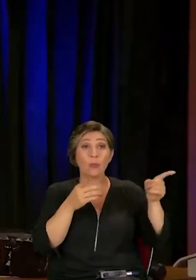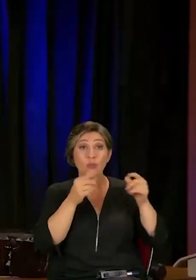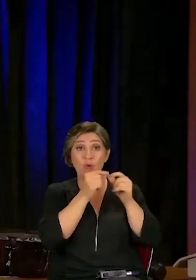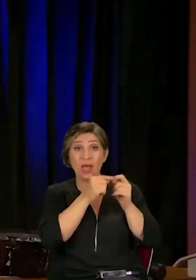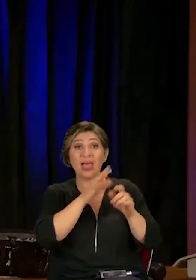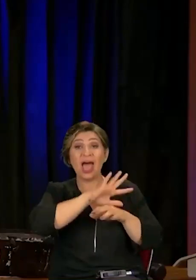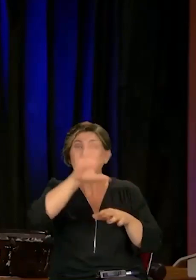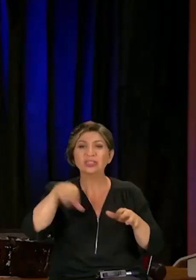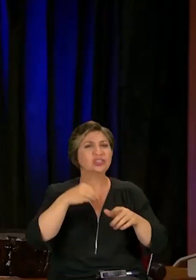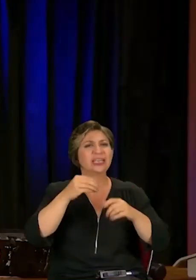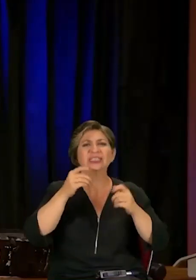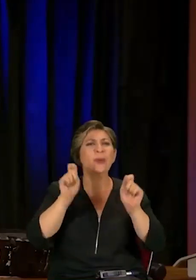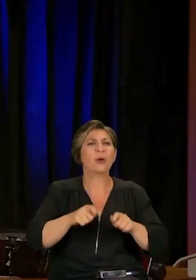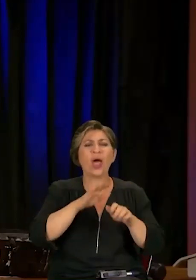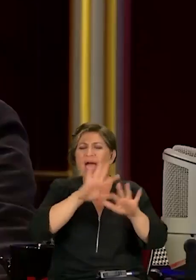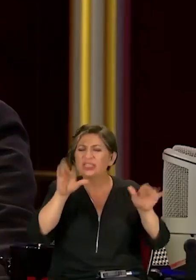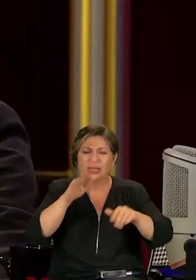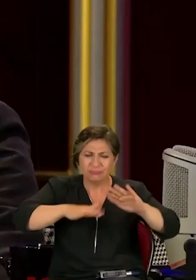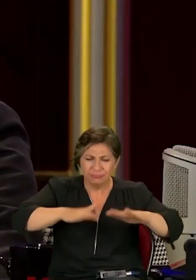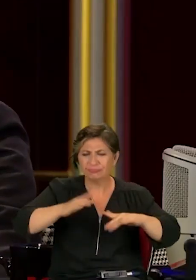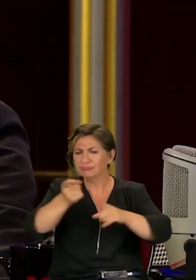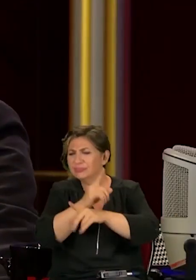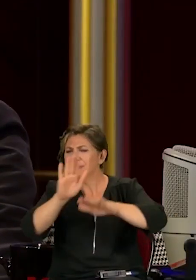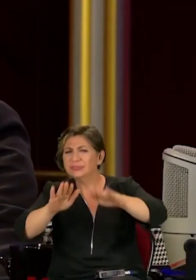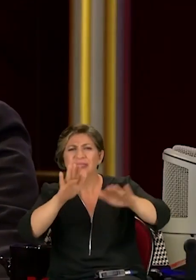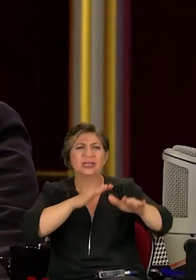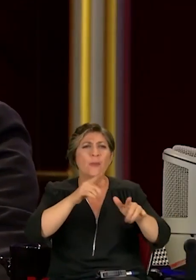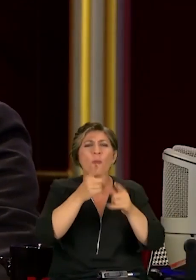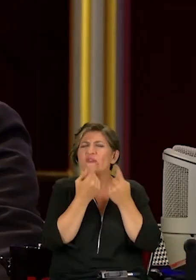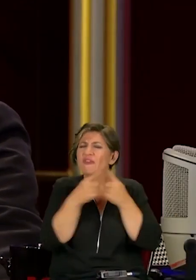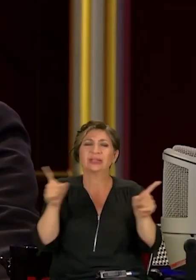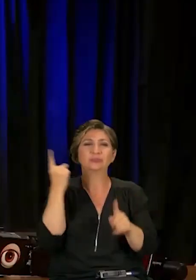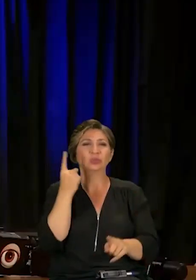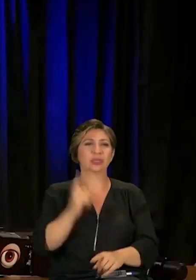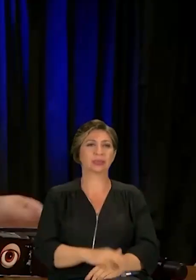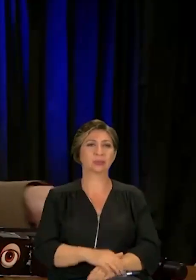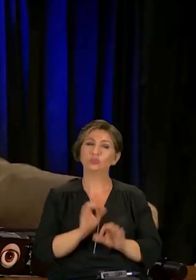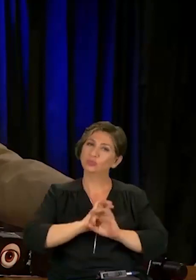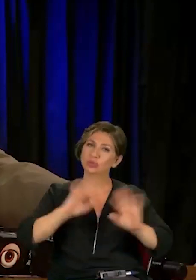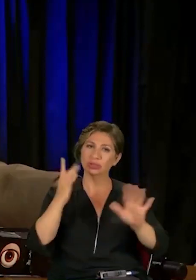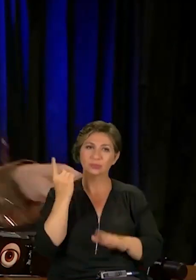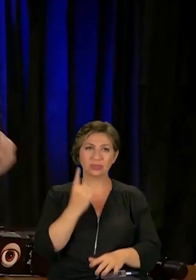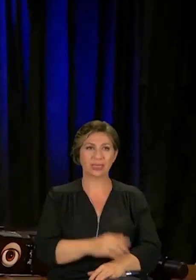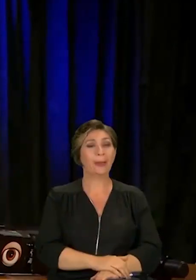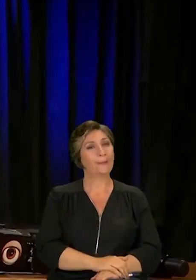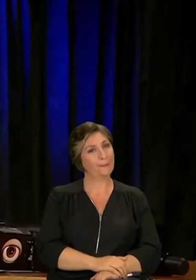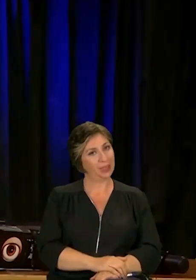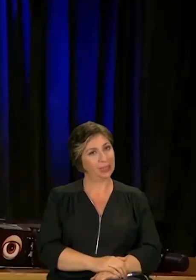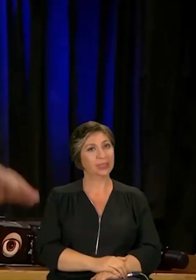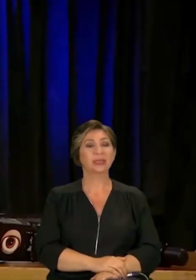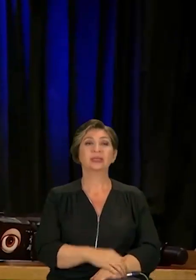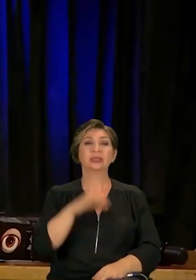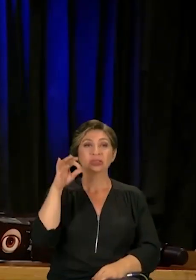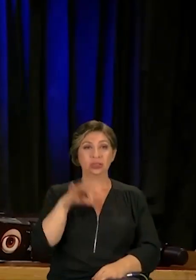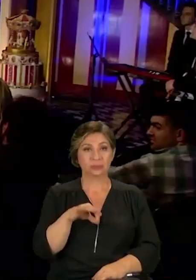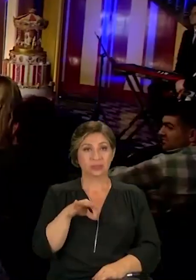Burhan her şeyi çalabiliyor. Önümüze gelen her şeyi çalabiliyor. Bu bambaşka bir şey. Müthiş bir şey. Peki,